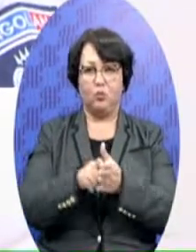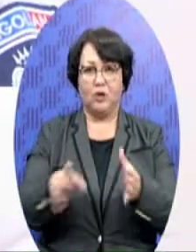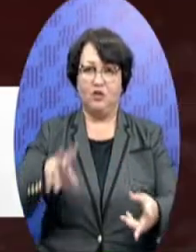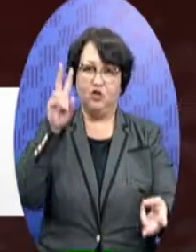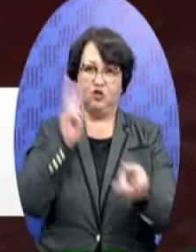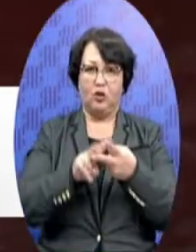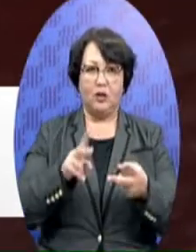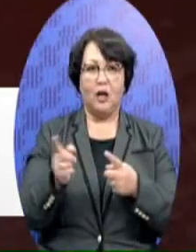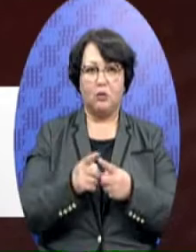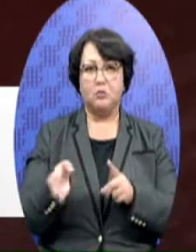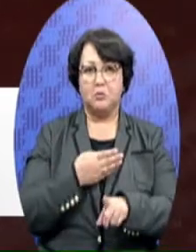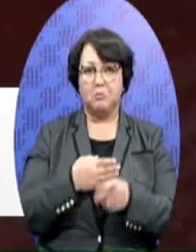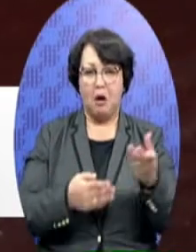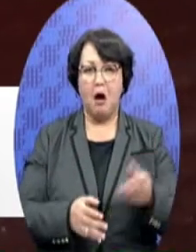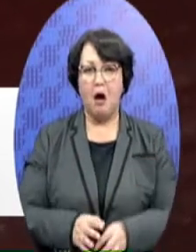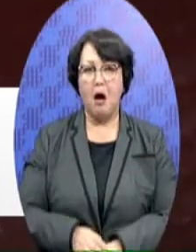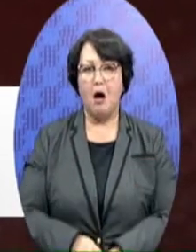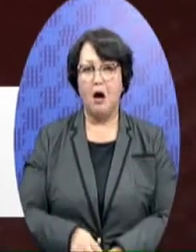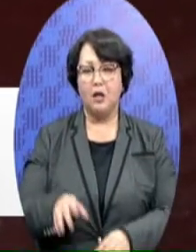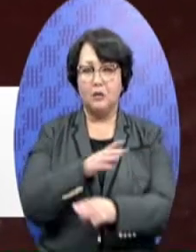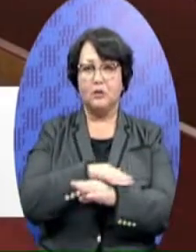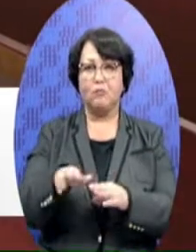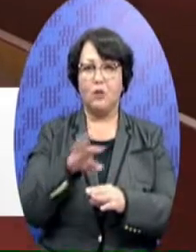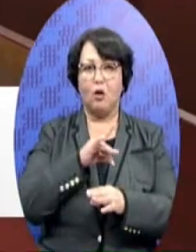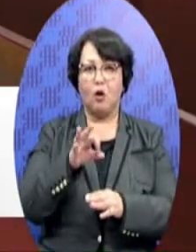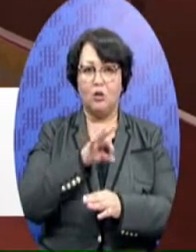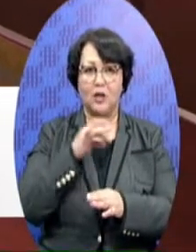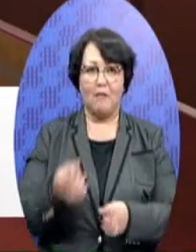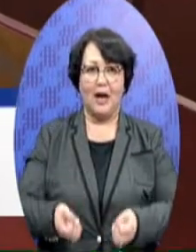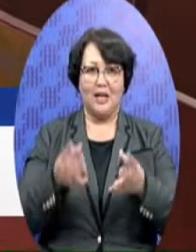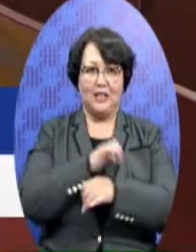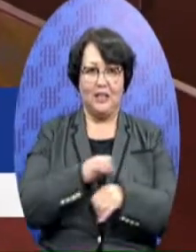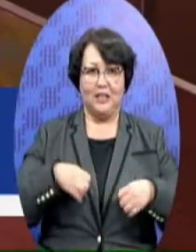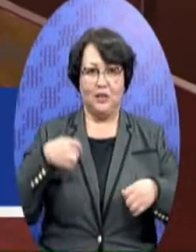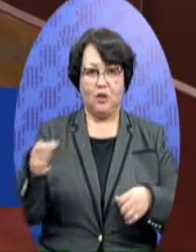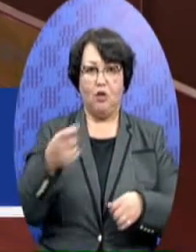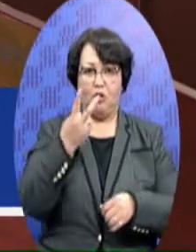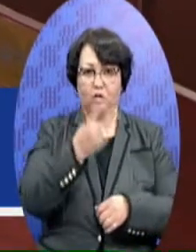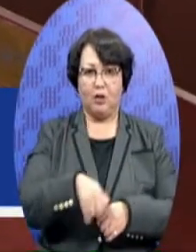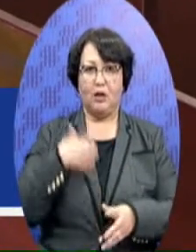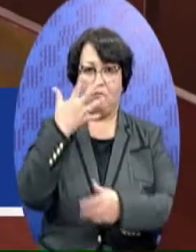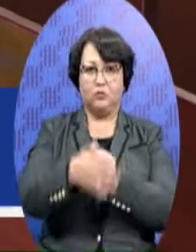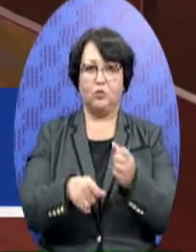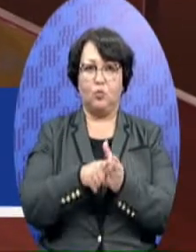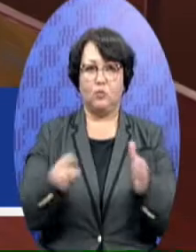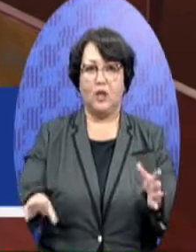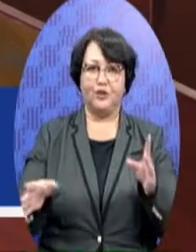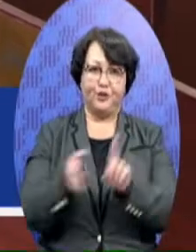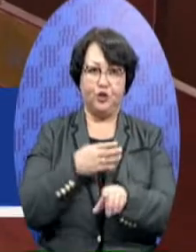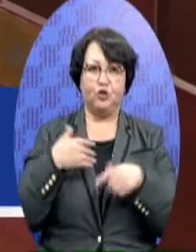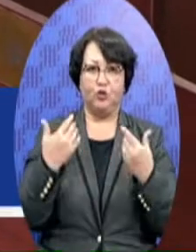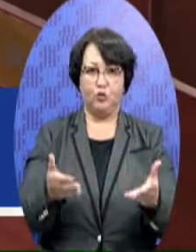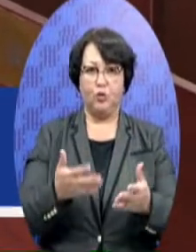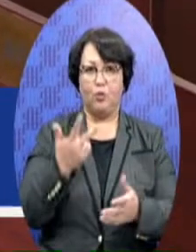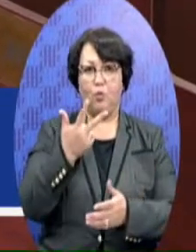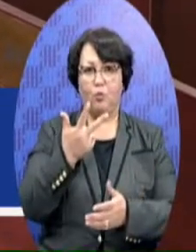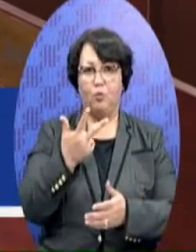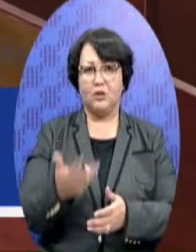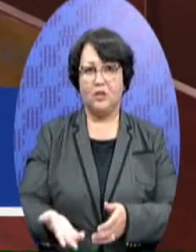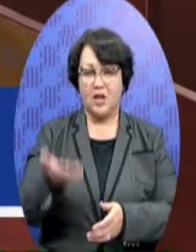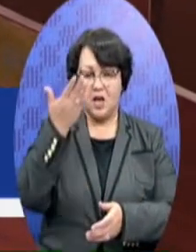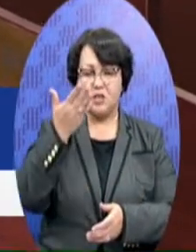байгаа. Зам тээврийн осол гаргасан тухайн арганд ихэвчлэн 2-5 жилийн ял оноож байна. За, хэрвээ 3-аас дээш хүний